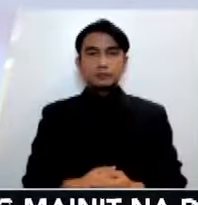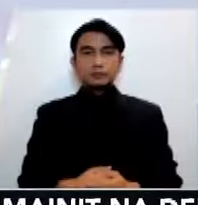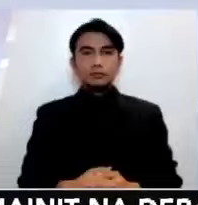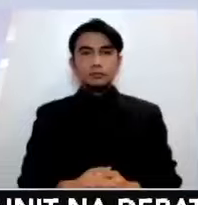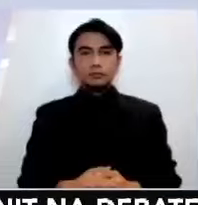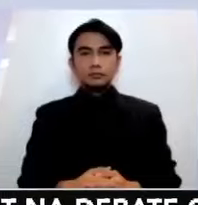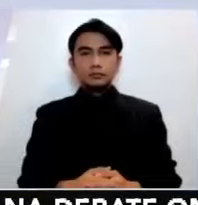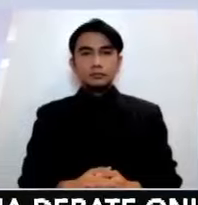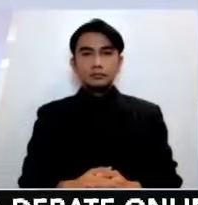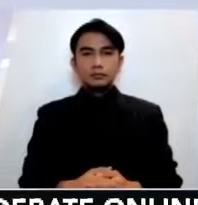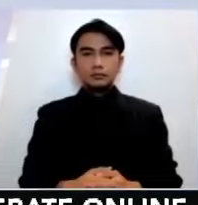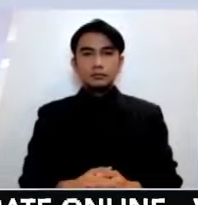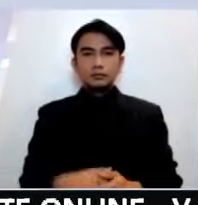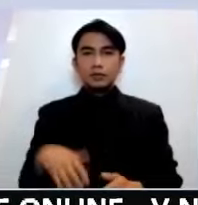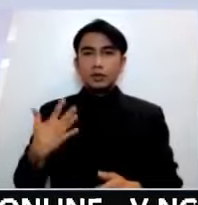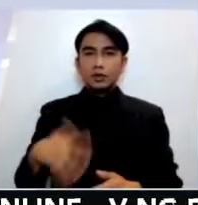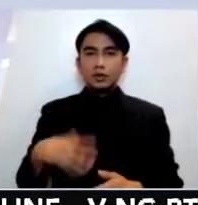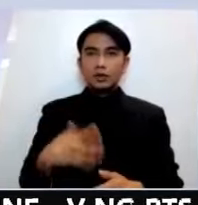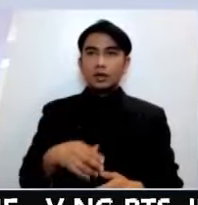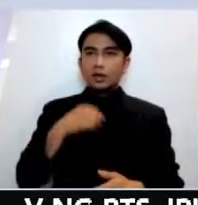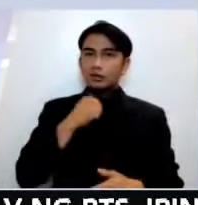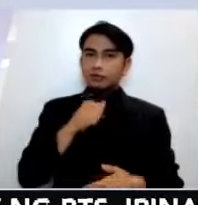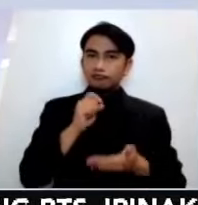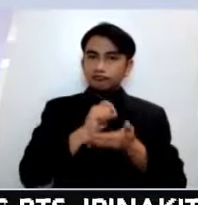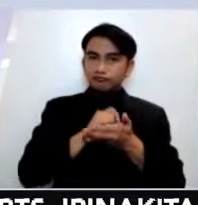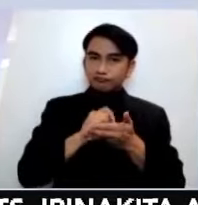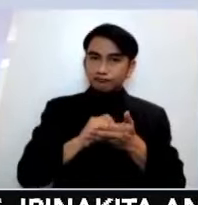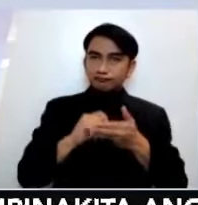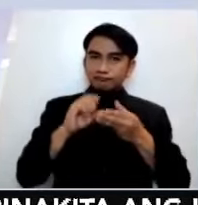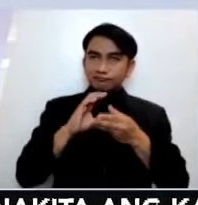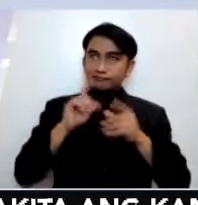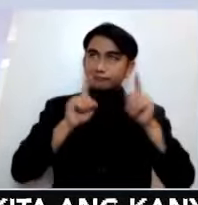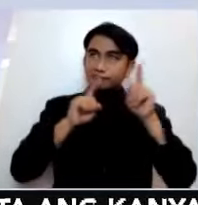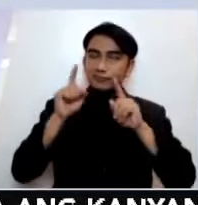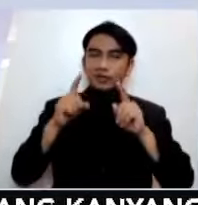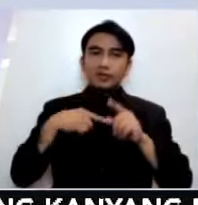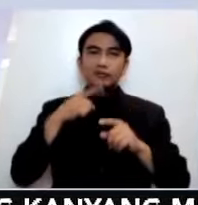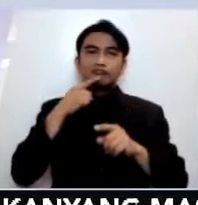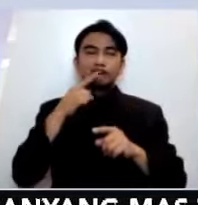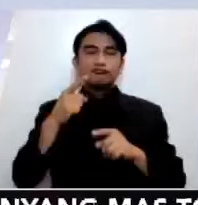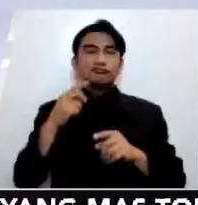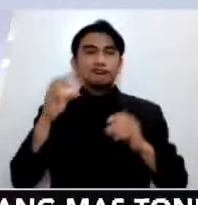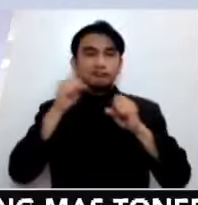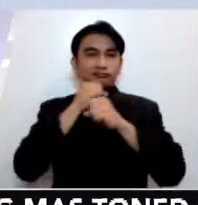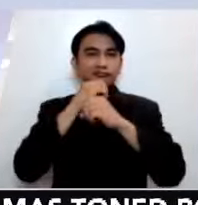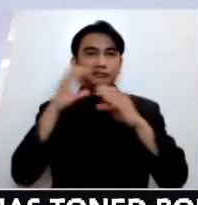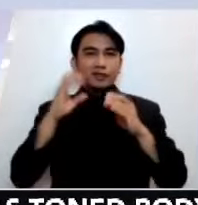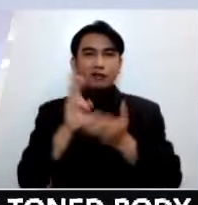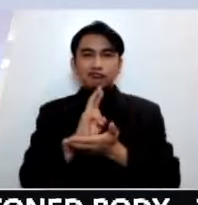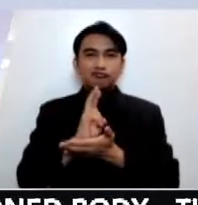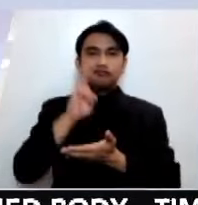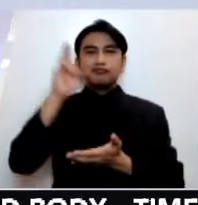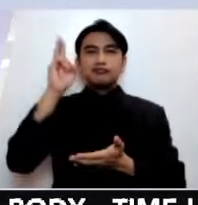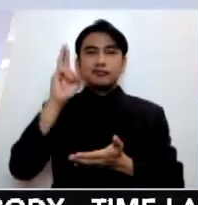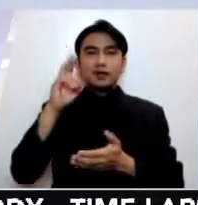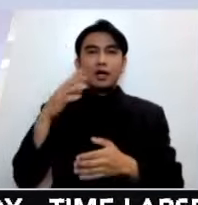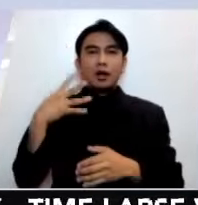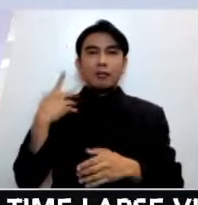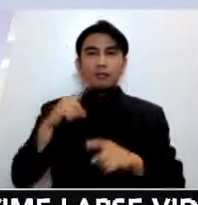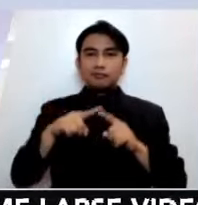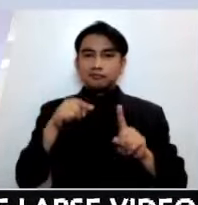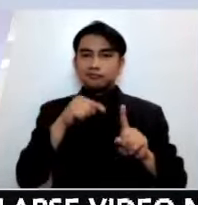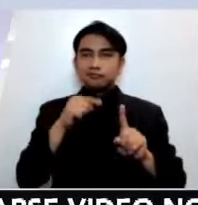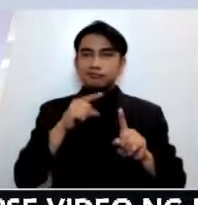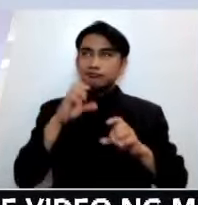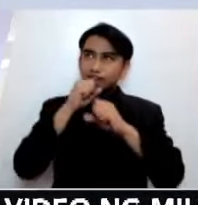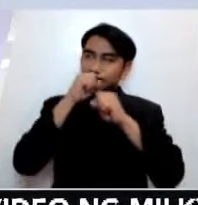Hindi man written in the stars ang pangarap na maging astronaut, tila natupad pa rin ang galactic dream ng isang lalaki. Yan ay